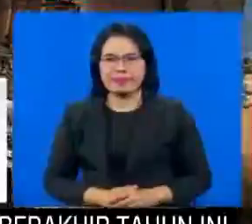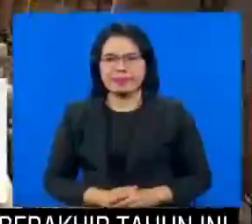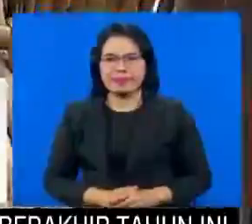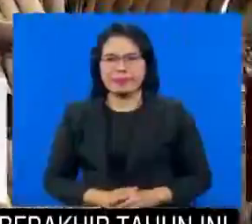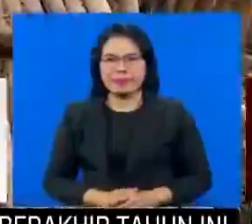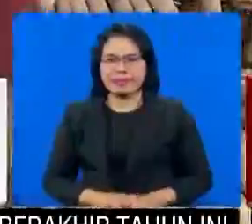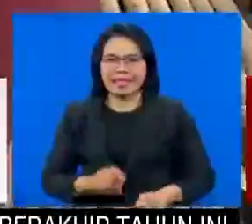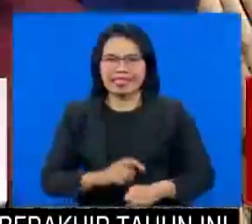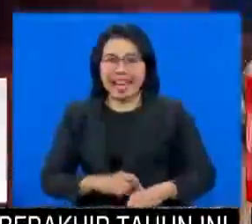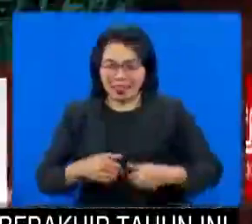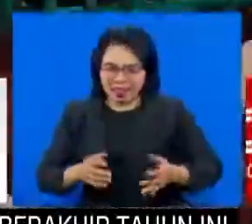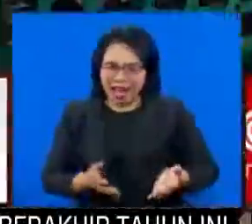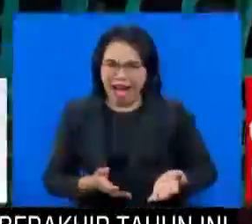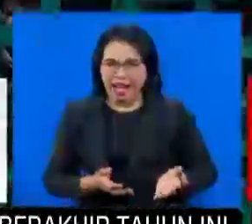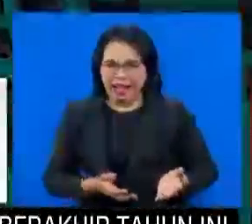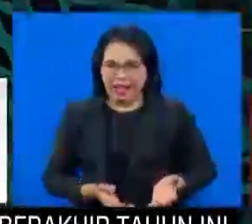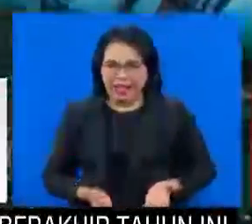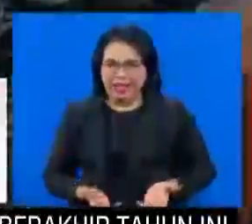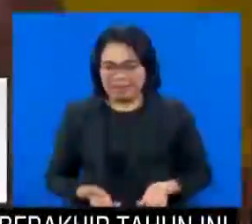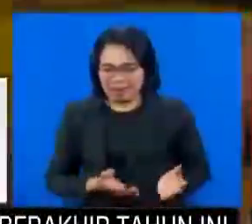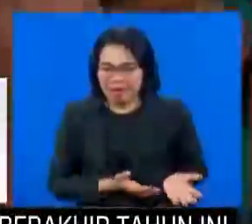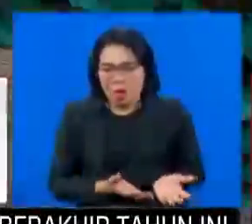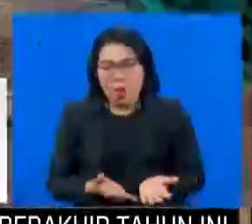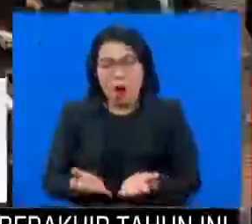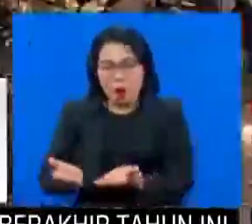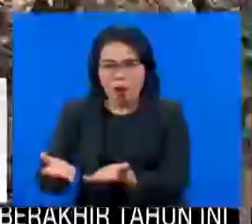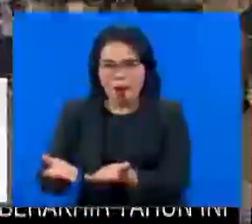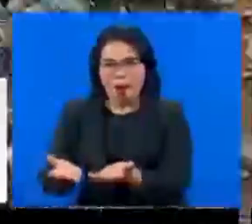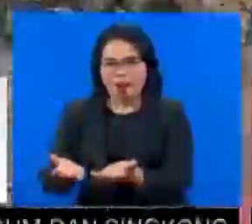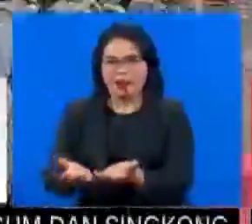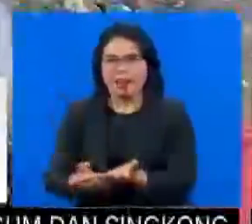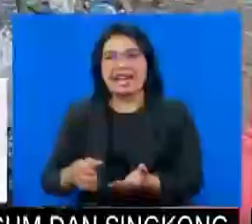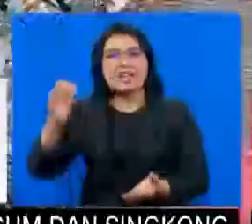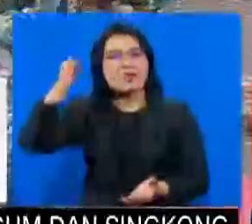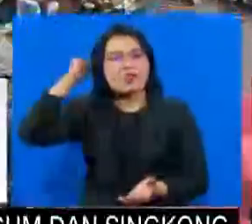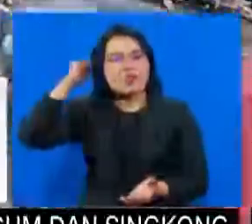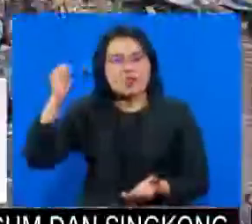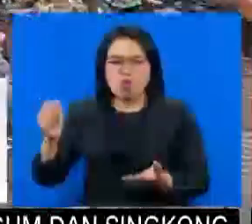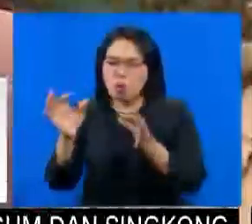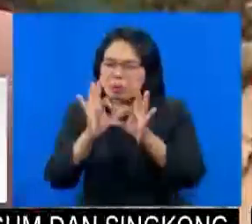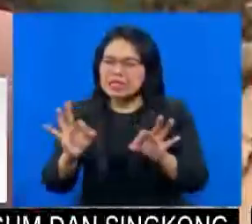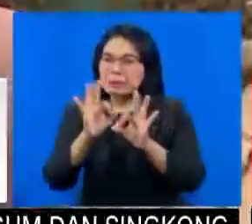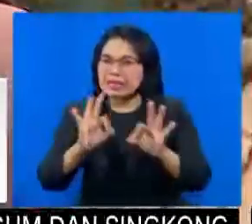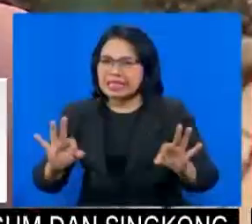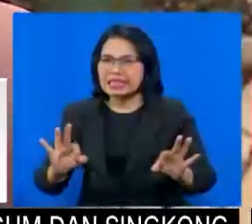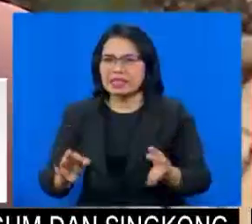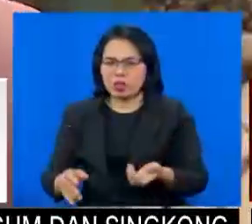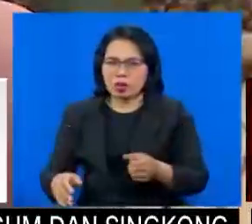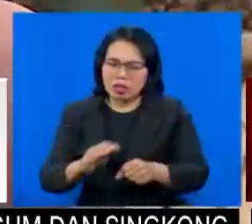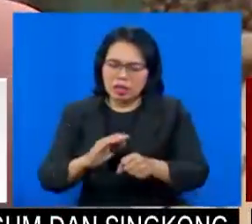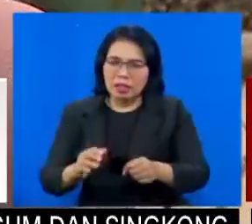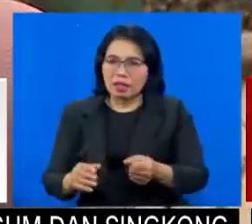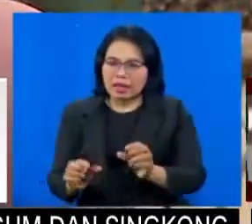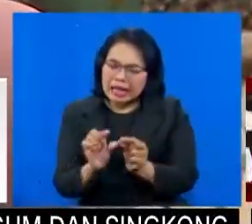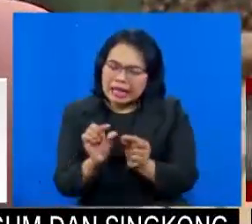Saat tiba di daratan, kerang yang terkumpul kemudian dibersihkan oleh ibu-ibu setempat. ininya terititnya ini kan namanya